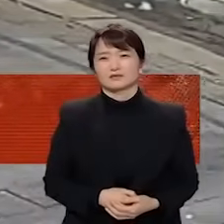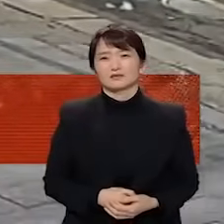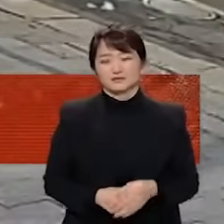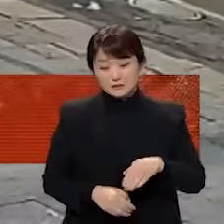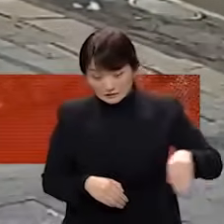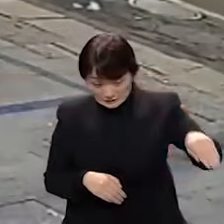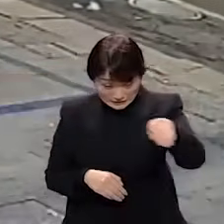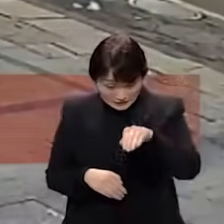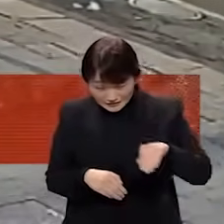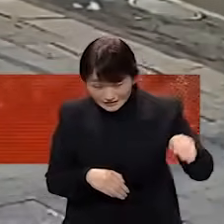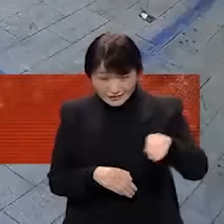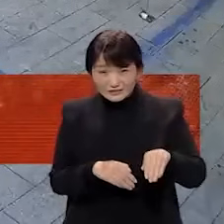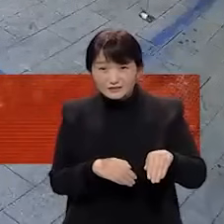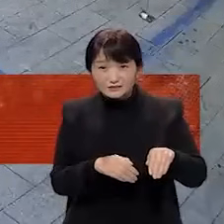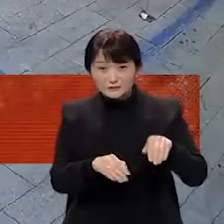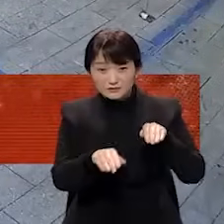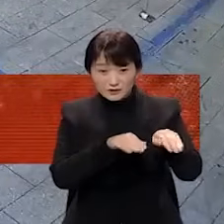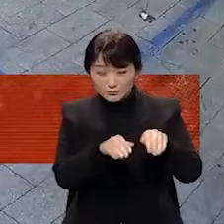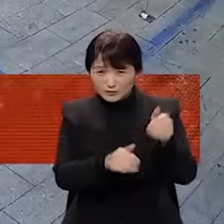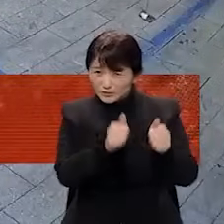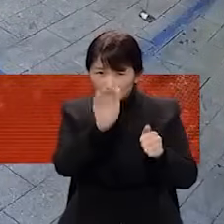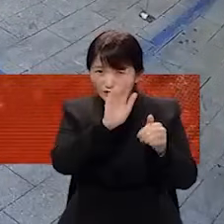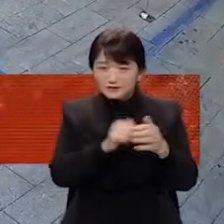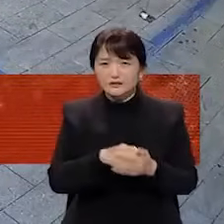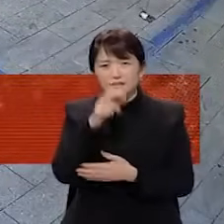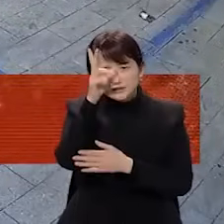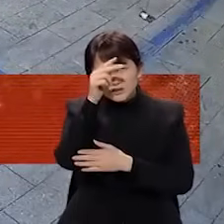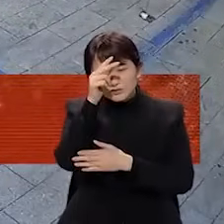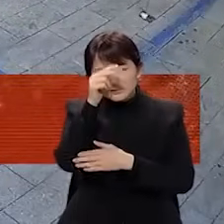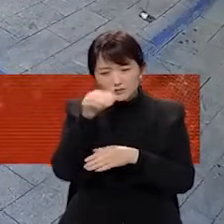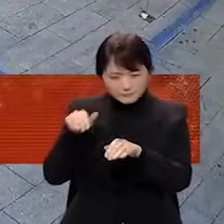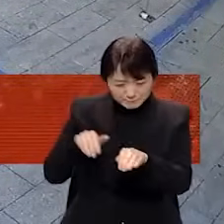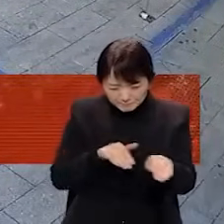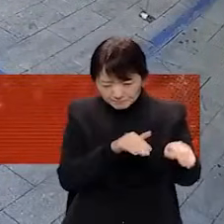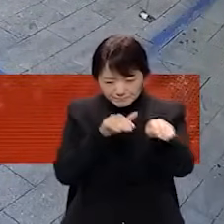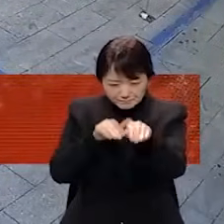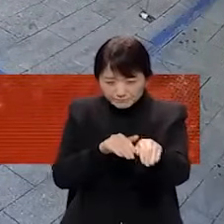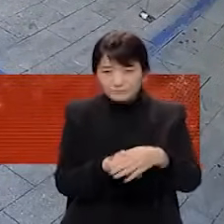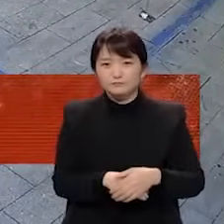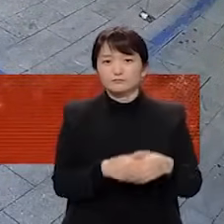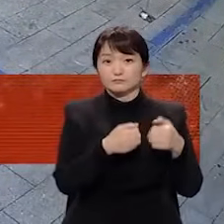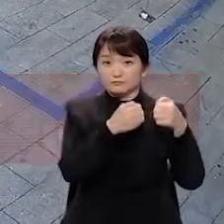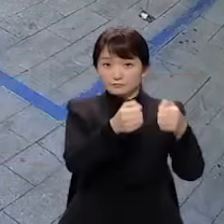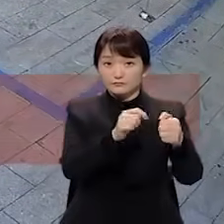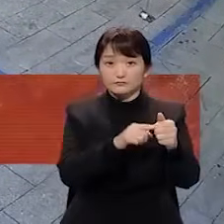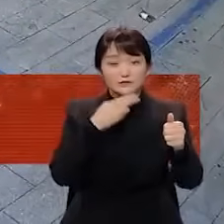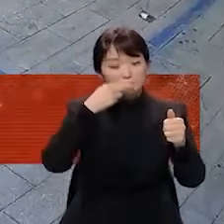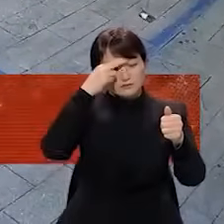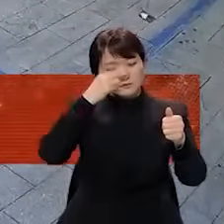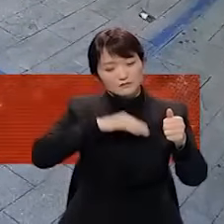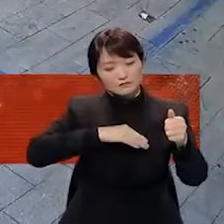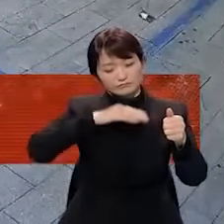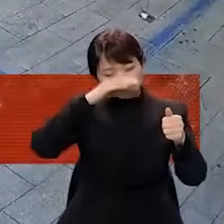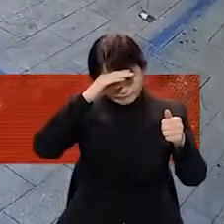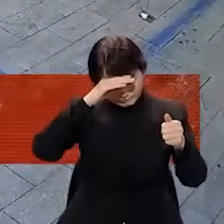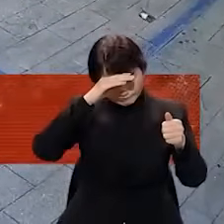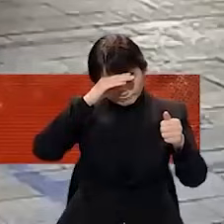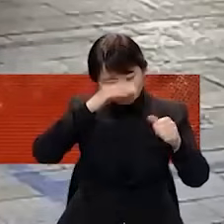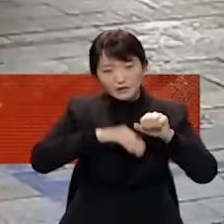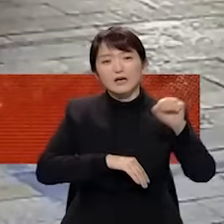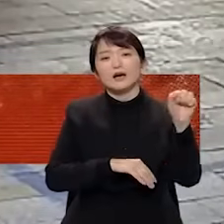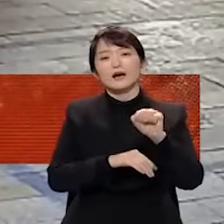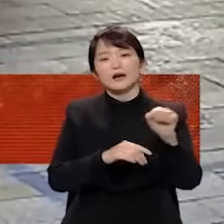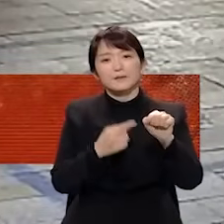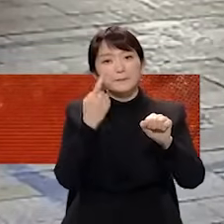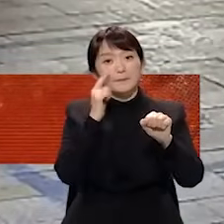운전이 레이서 이런 거 아닙니다 그냥 경찰에게 쫓기고 있었던 겁니다 운전대를 잡은 사람이 만치 상태였기 때문입니다 응주